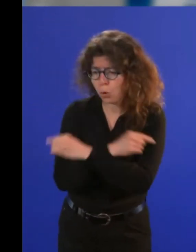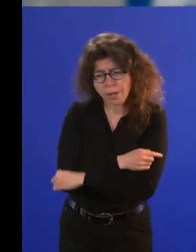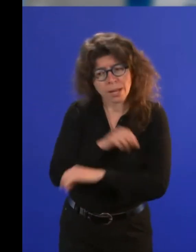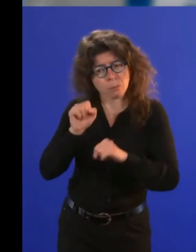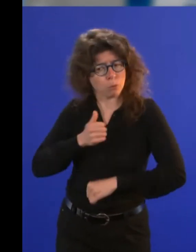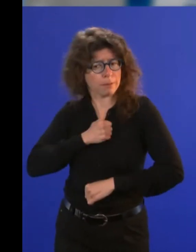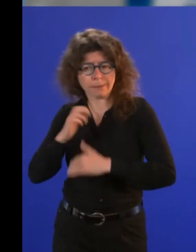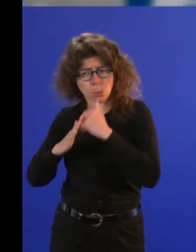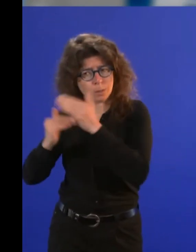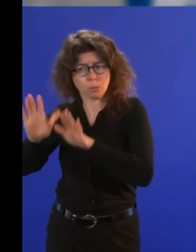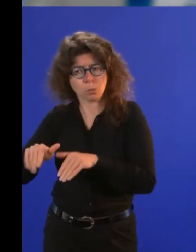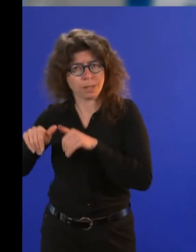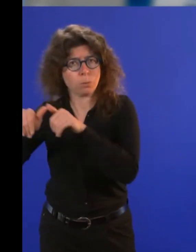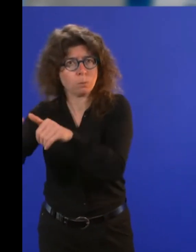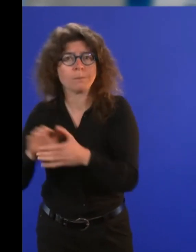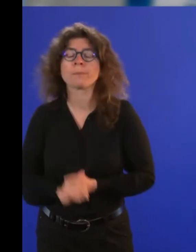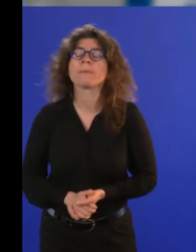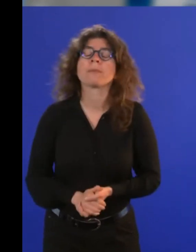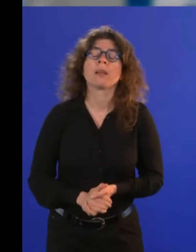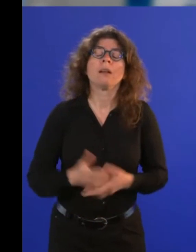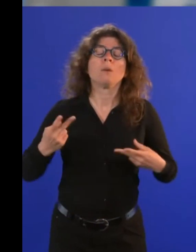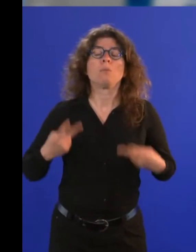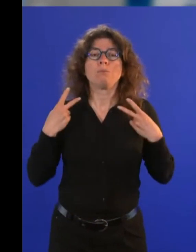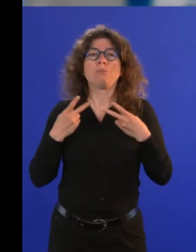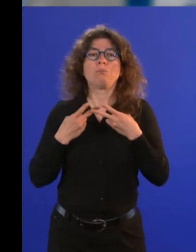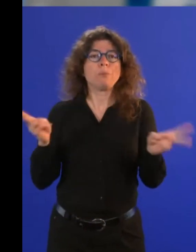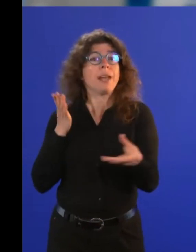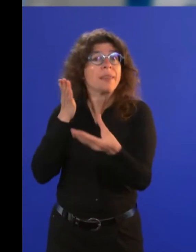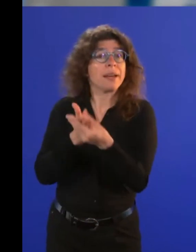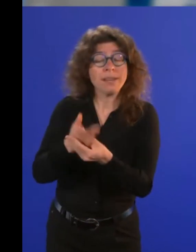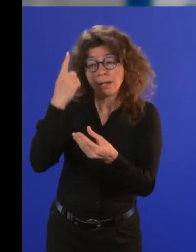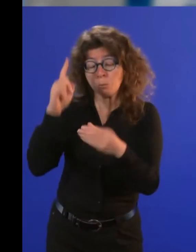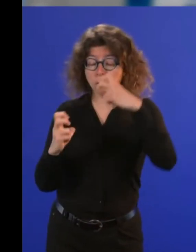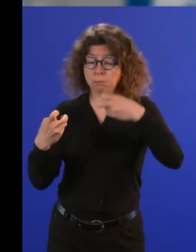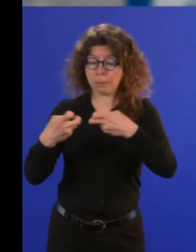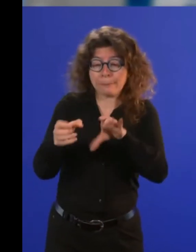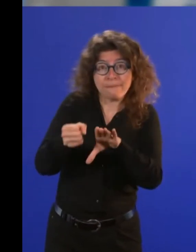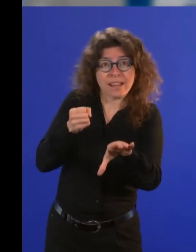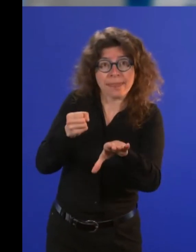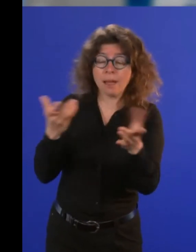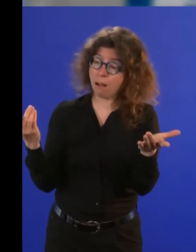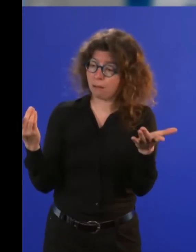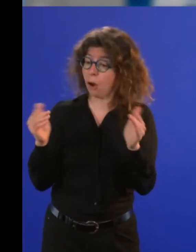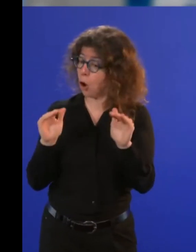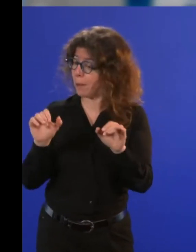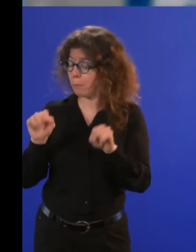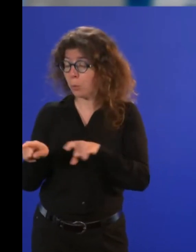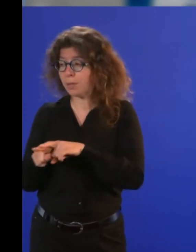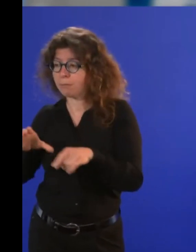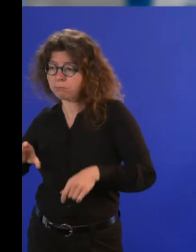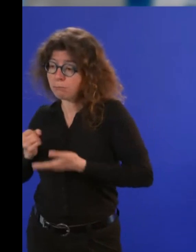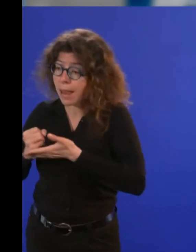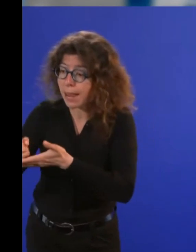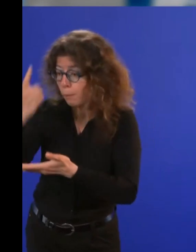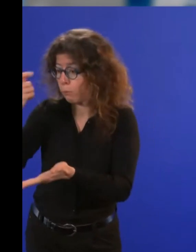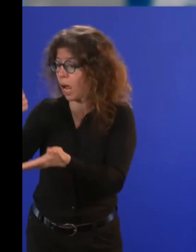privée. D'ailleurs, l'intervention publique dans les prix des loyers ne remet pas en cause les dispositifs d'aide à la pierre, comme les exonérations